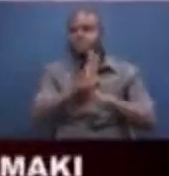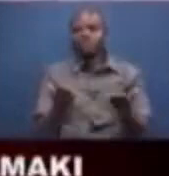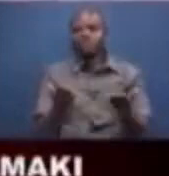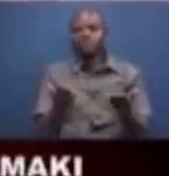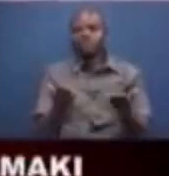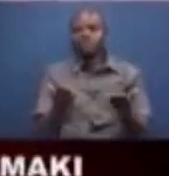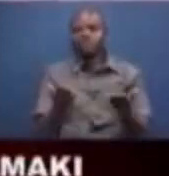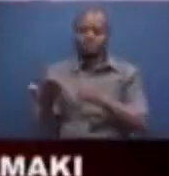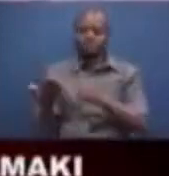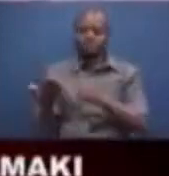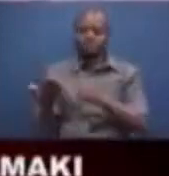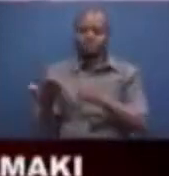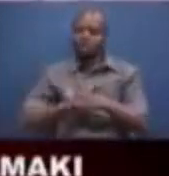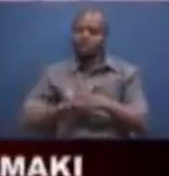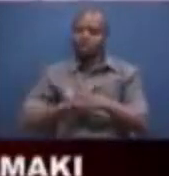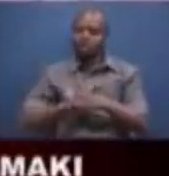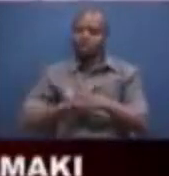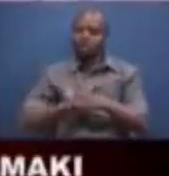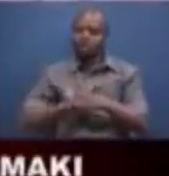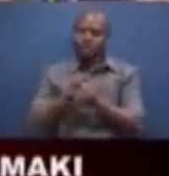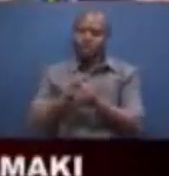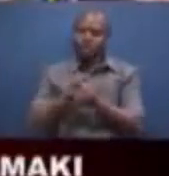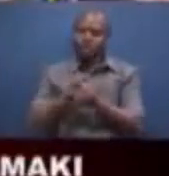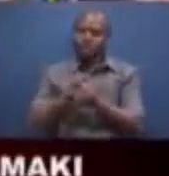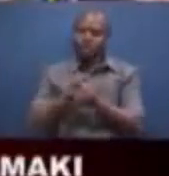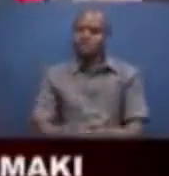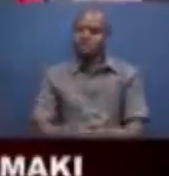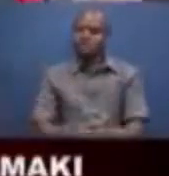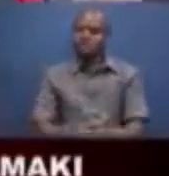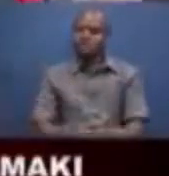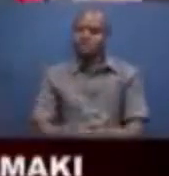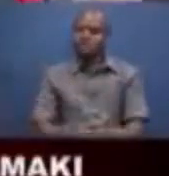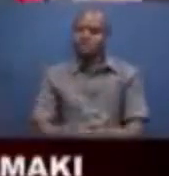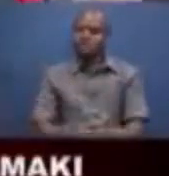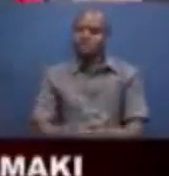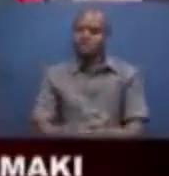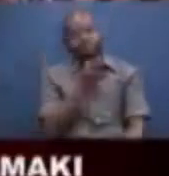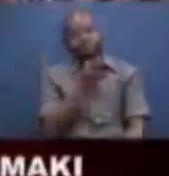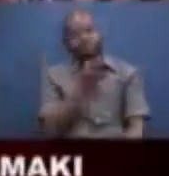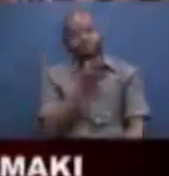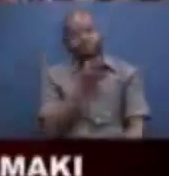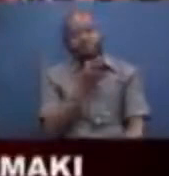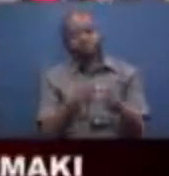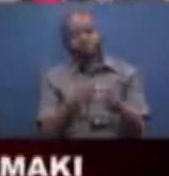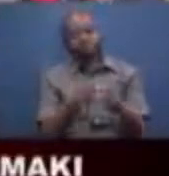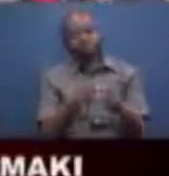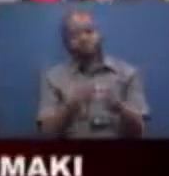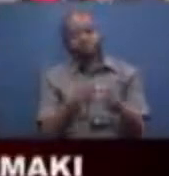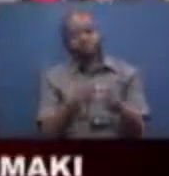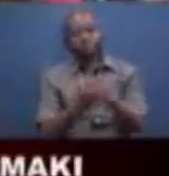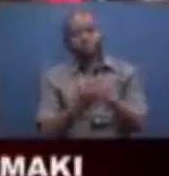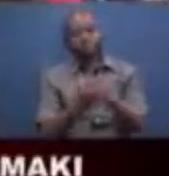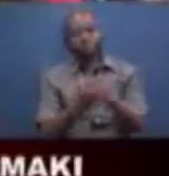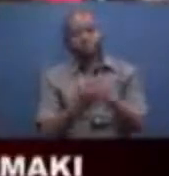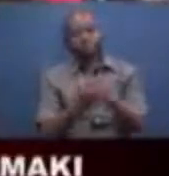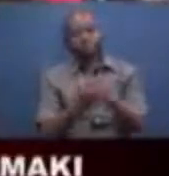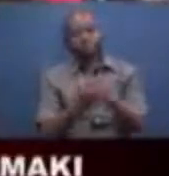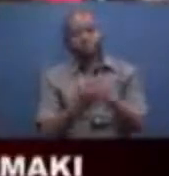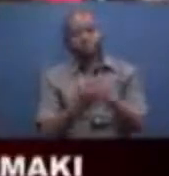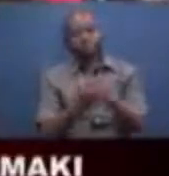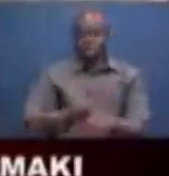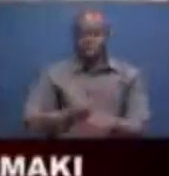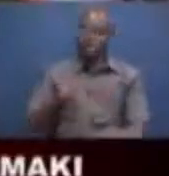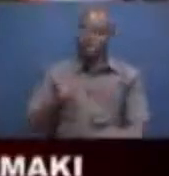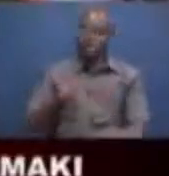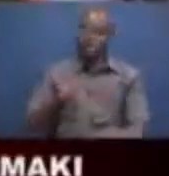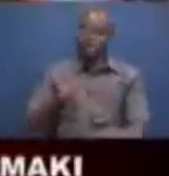Waweza kuvuna kwa kutumia vifaa vya kisasa. Awali, katika taarifa, mhandisi msimamizi wa mradi kutoka halmashauri ya Songea,